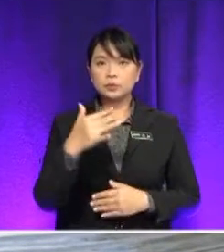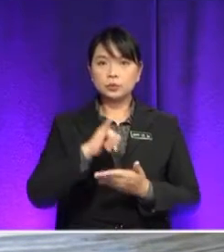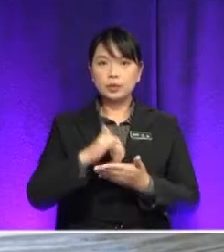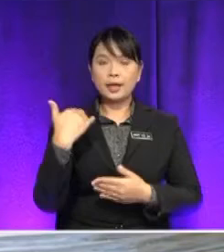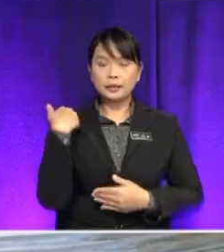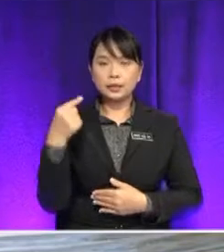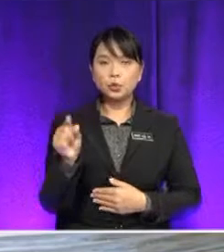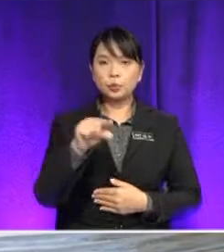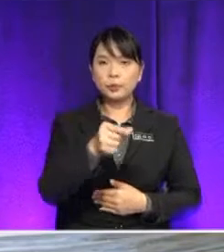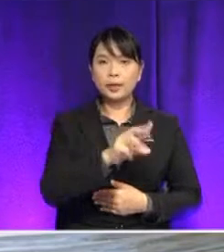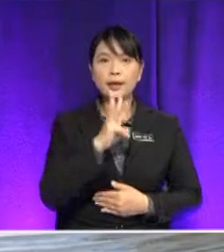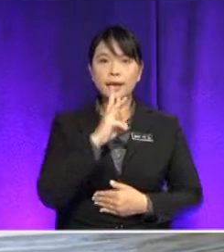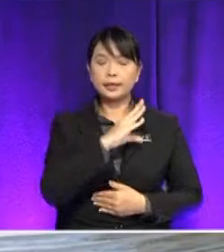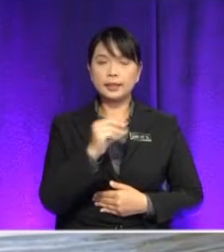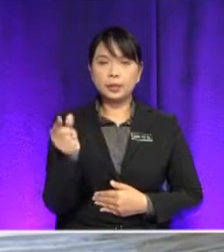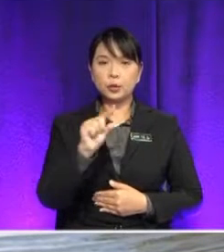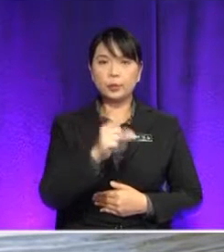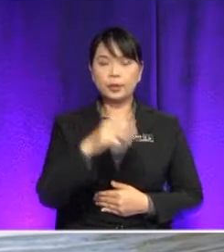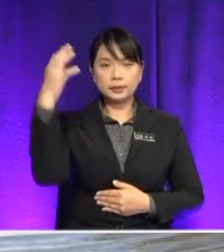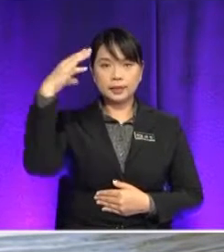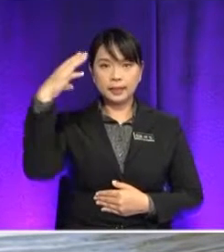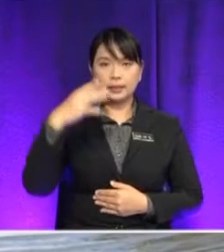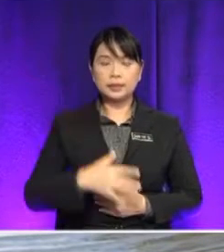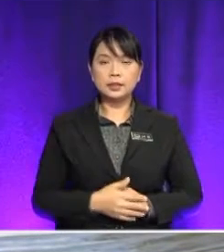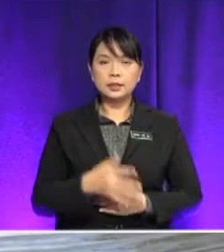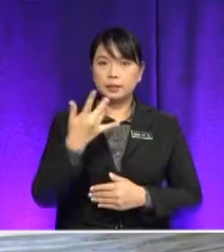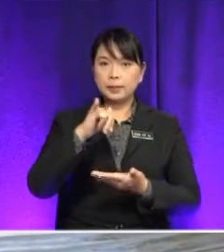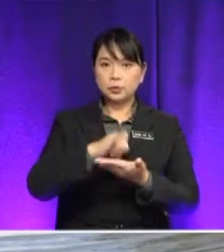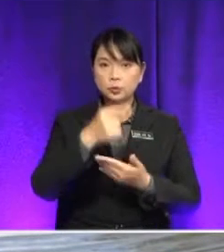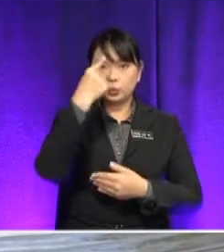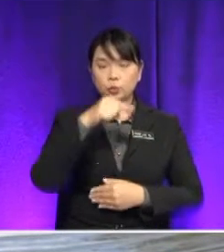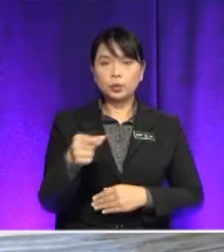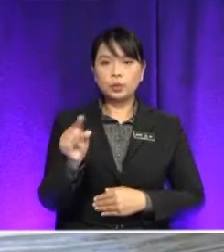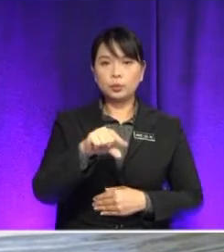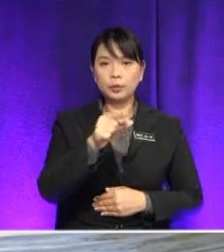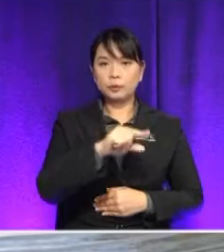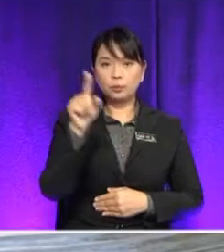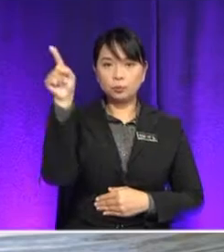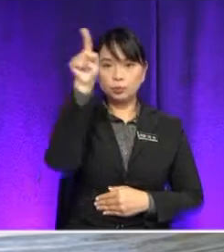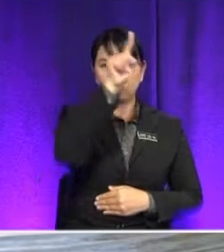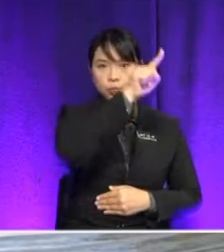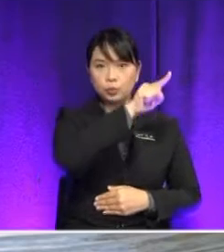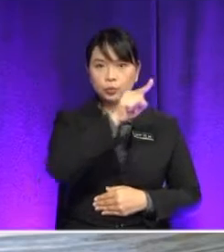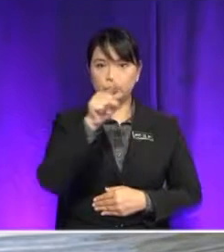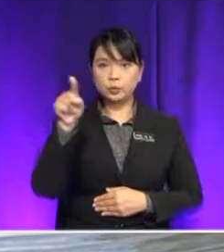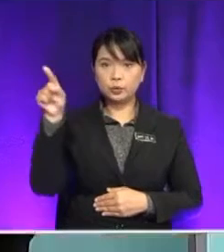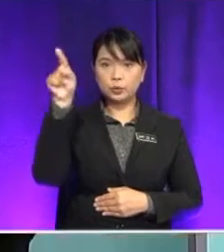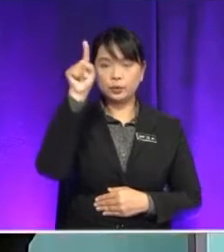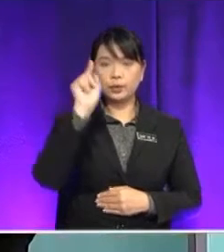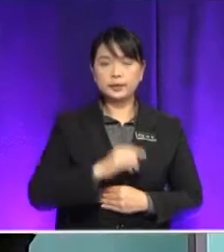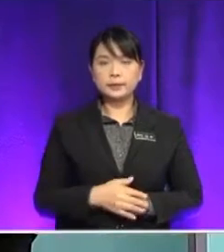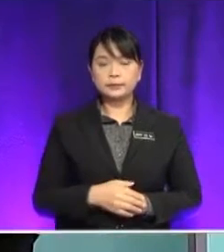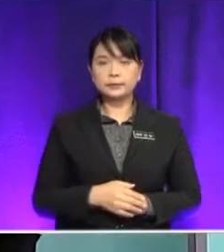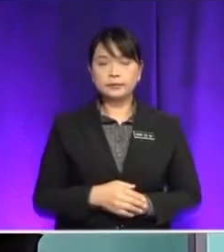Oke mana Kalau gelombang membujuk oke di sini ada Saya sedikit kehilafan Pakde nota saja nih oke